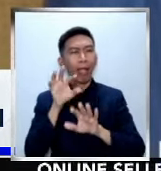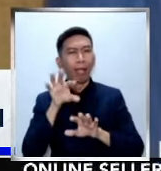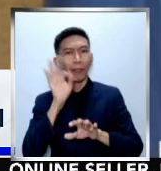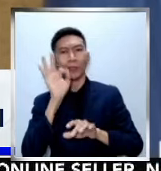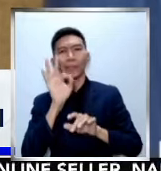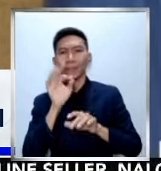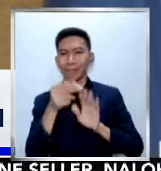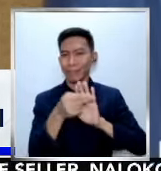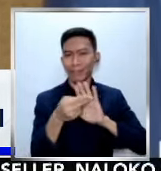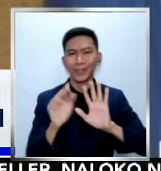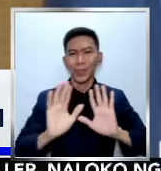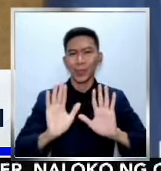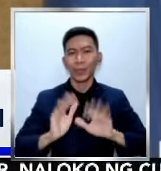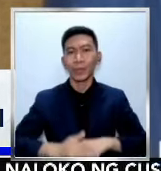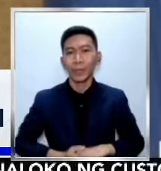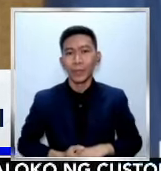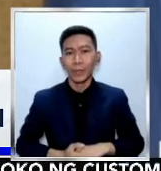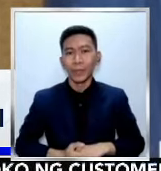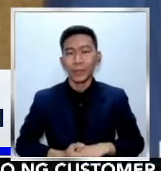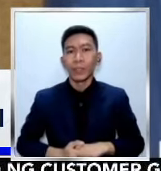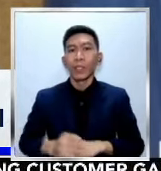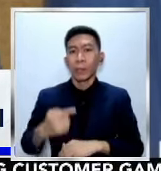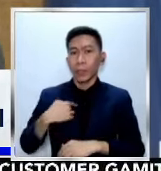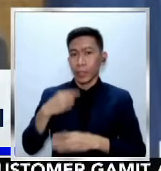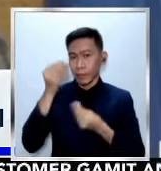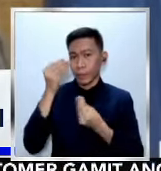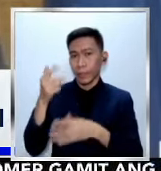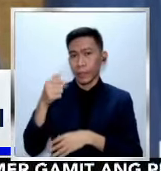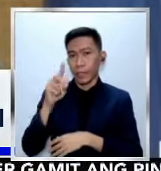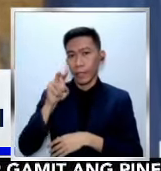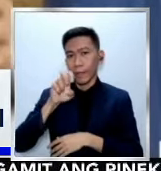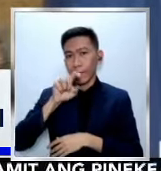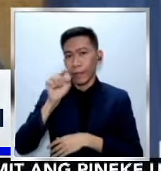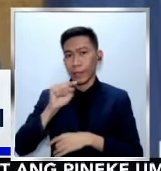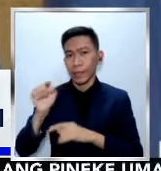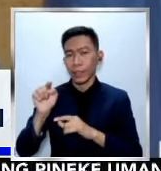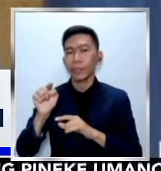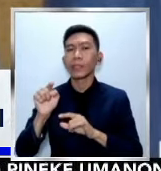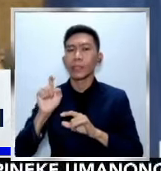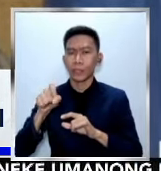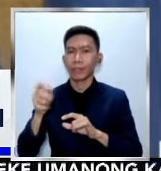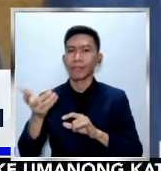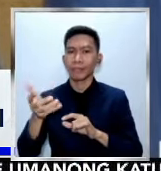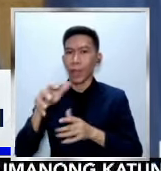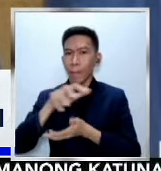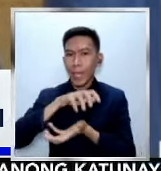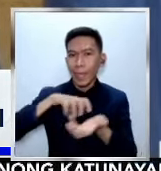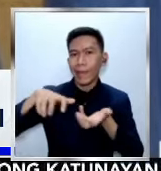Secretary Galvez, haluin lahat. Ihalo